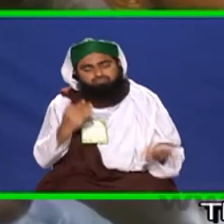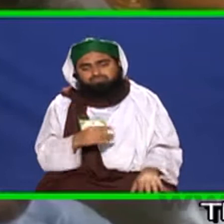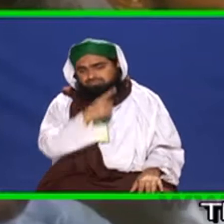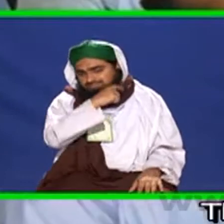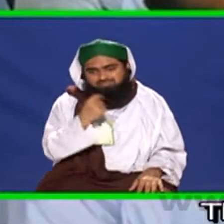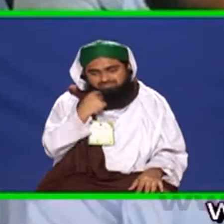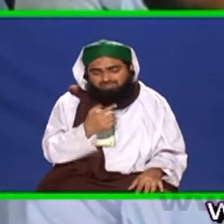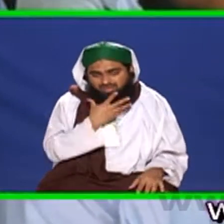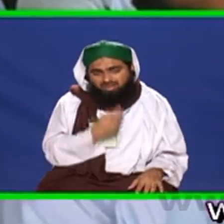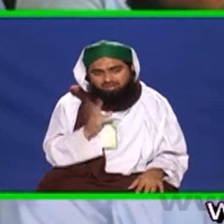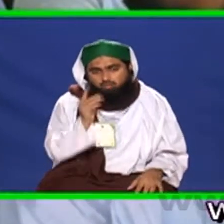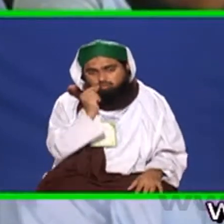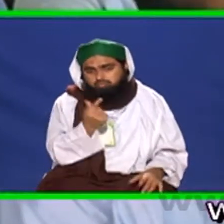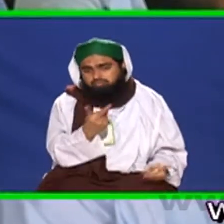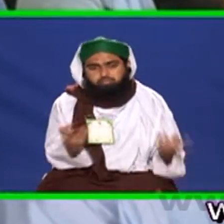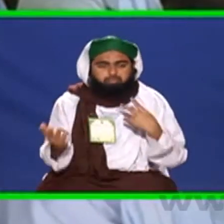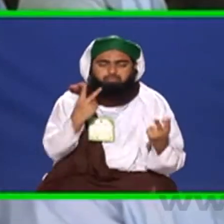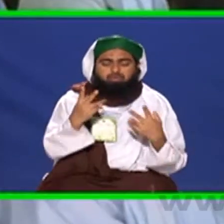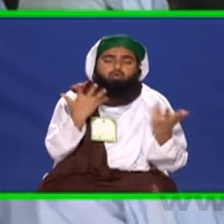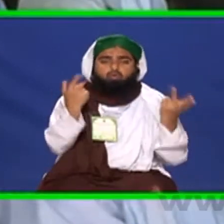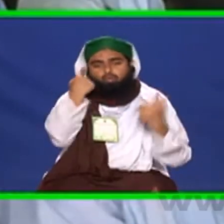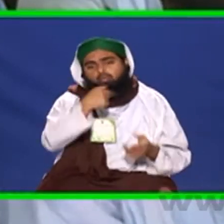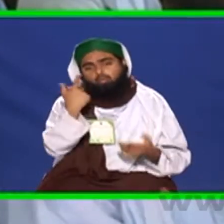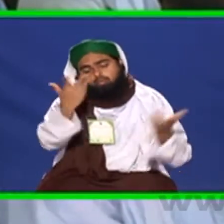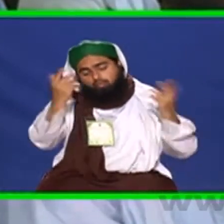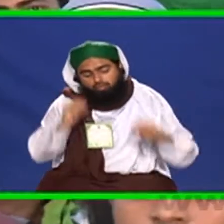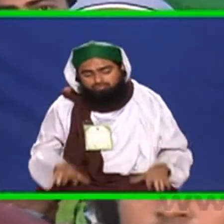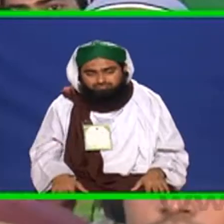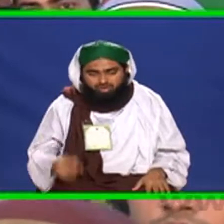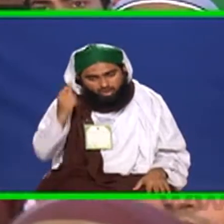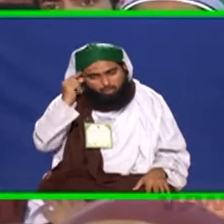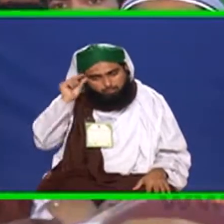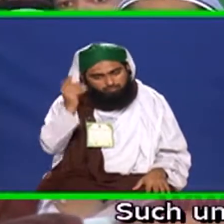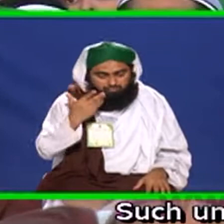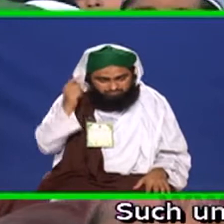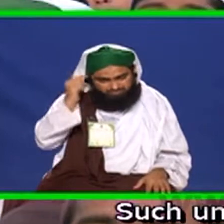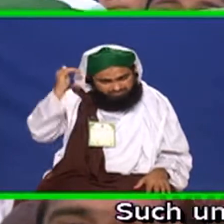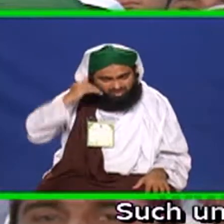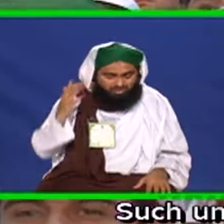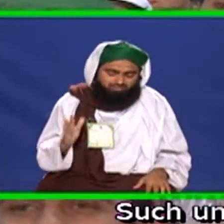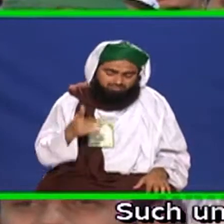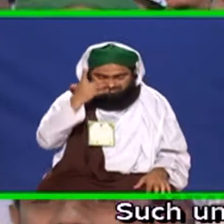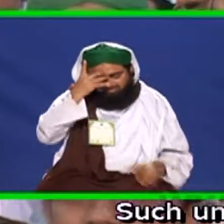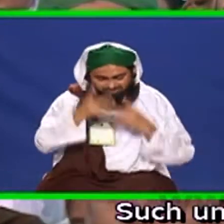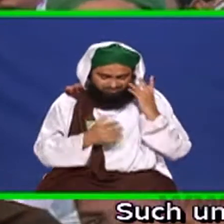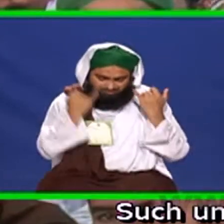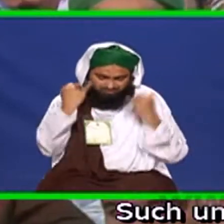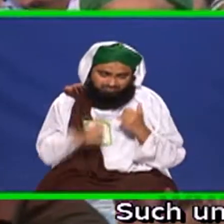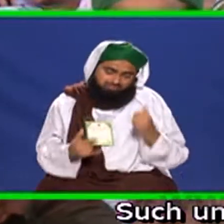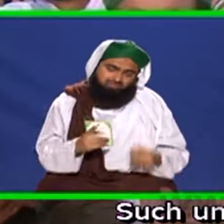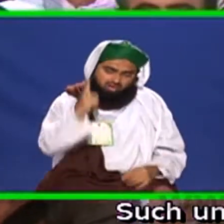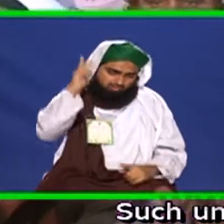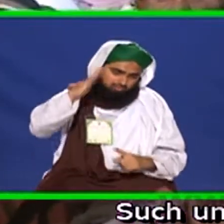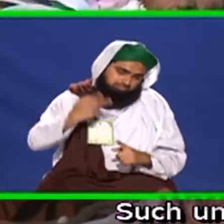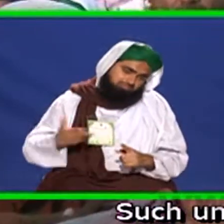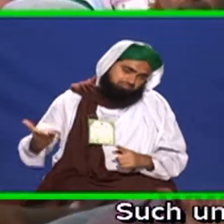سے بچو، یا کیا ضرورت ہے تمہیں یہاں معاشرے کا چلوا تو وہاں کو تمہیں ملتا ہے، لیکن کیونکہ عقل نہیں، ایسا ماحول